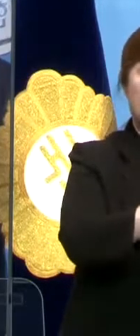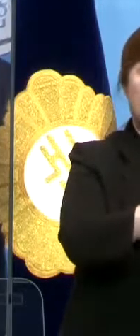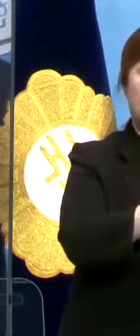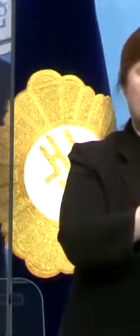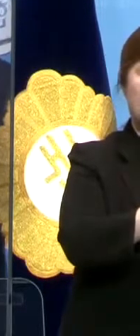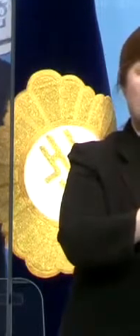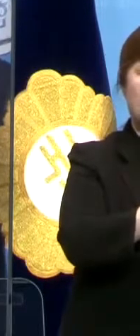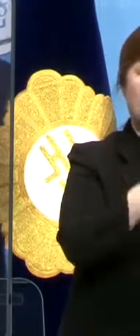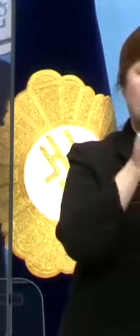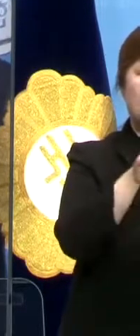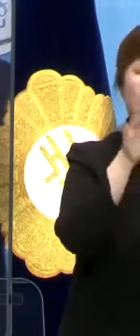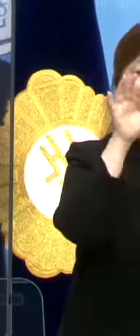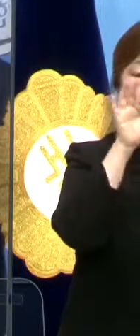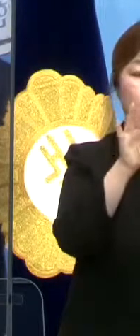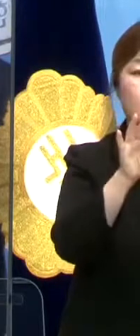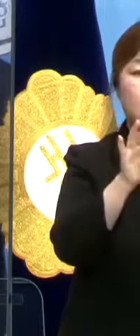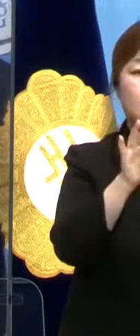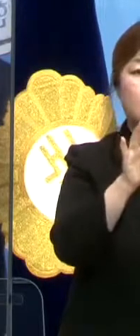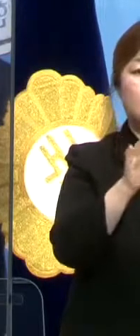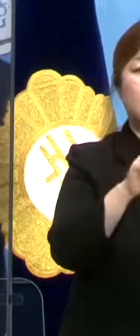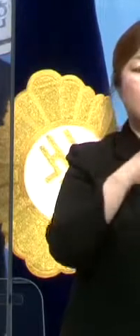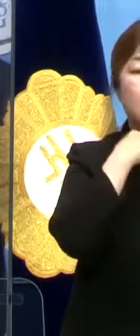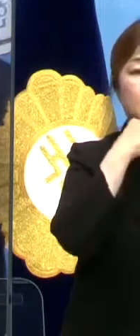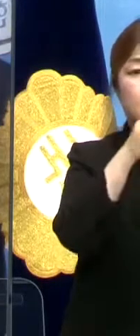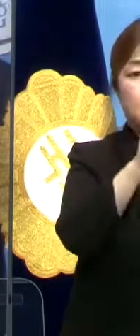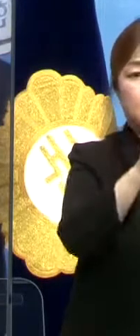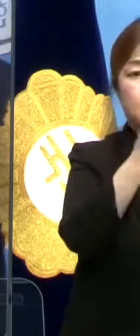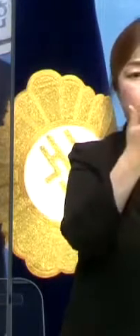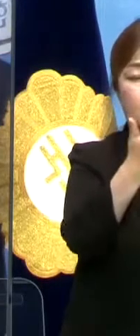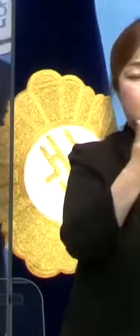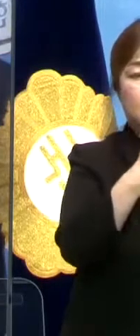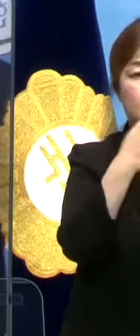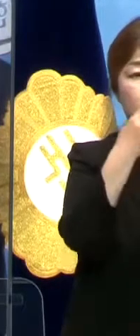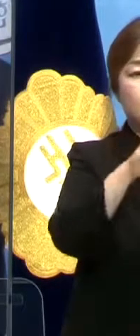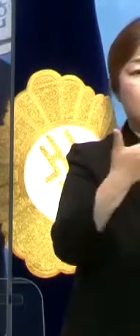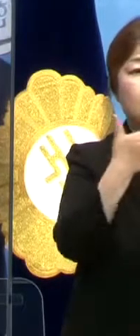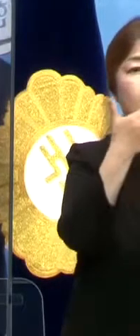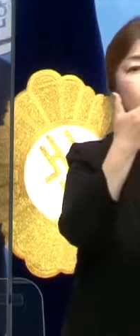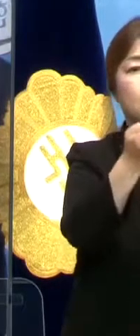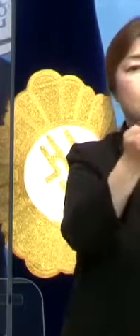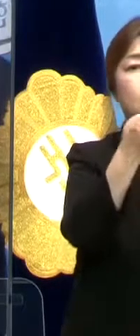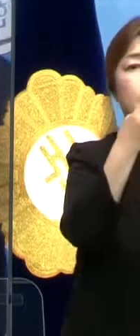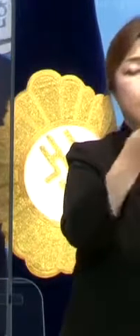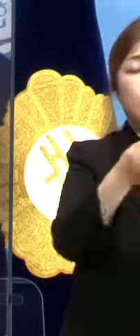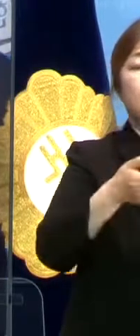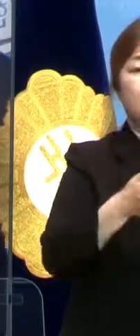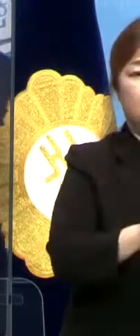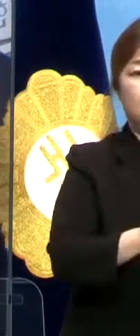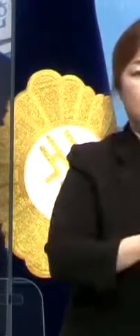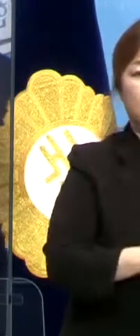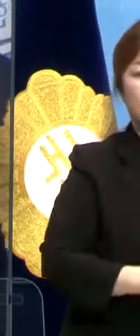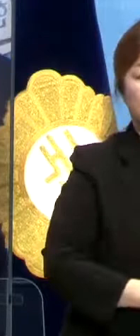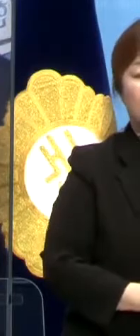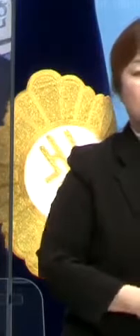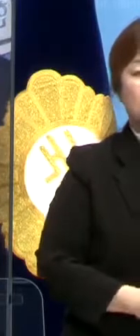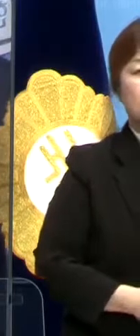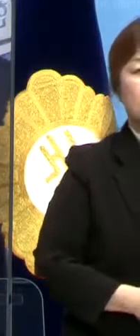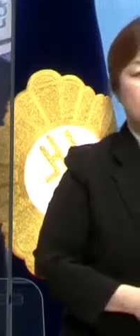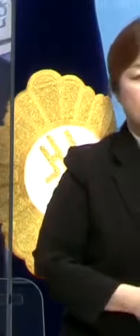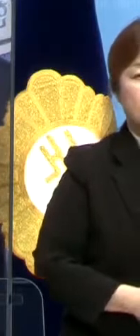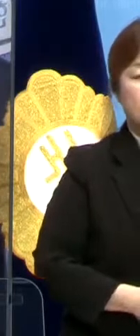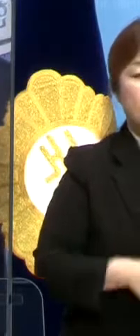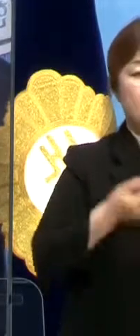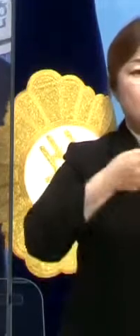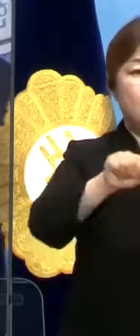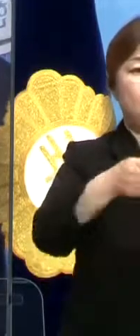그러다 보니까 27세 93년생 이라고 합니다 27 3 개 끈 독재는